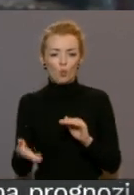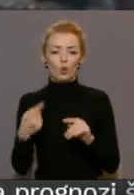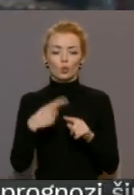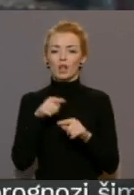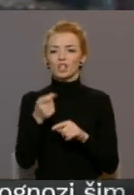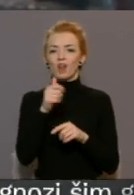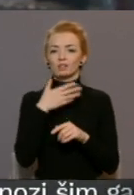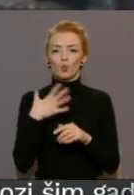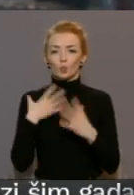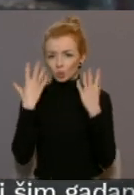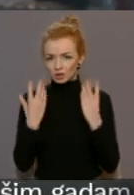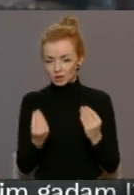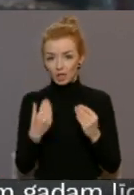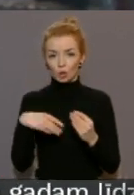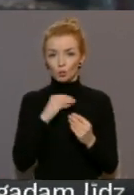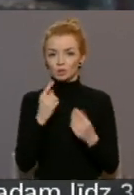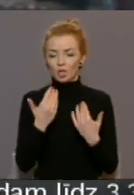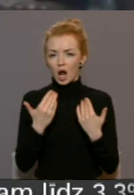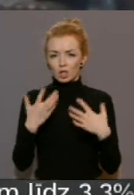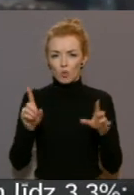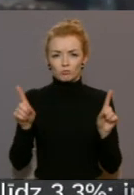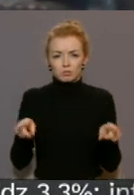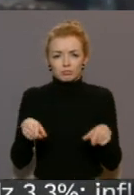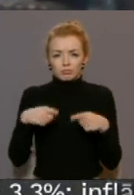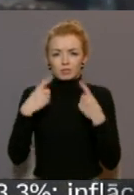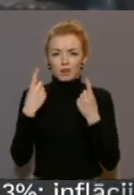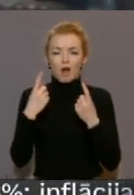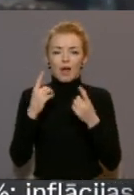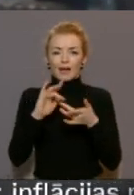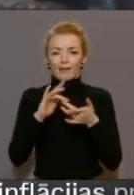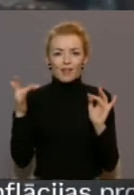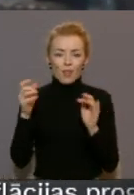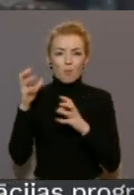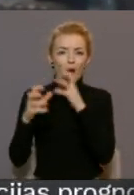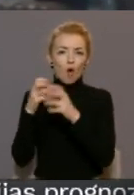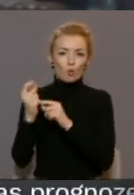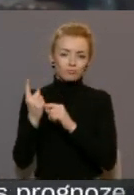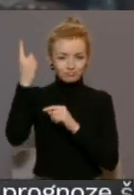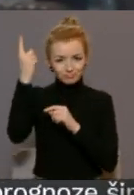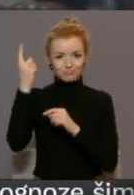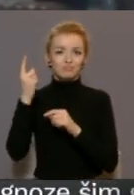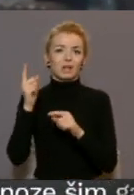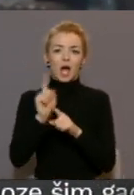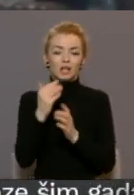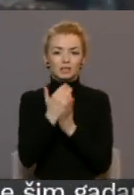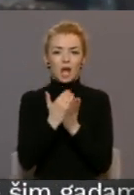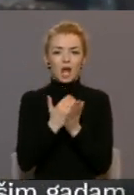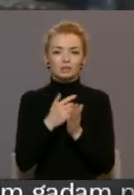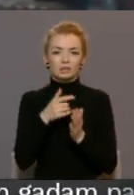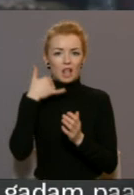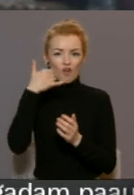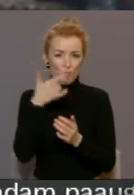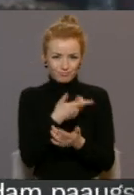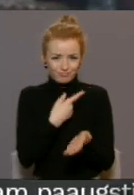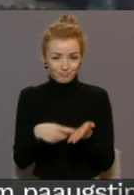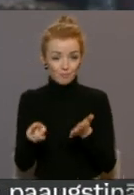tas vairs nav mūsdienīgi, ka šobrīd mums ir tik ļoti attīstīta straumēšana, ka mobiliem tālruņiem šī sarakstā nebūtu vairs vietas.